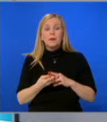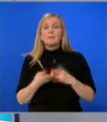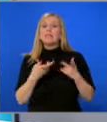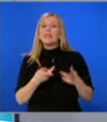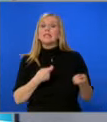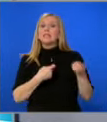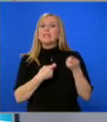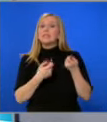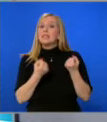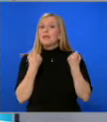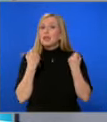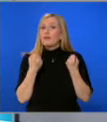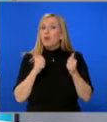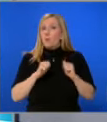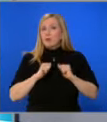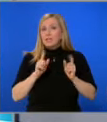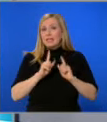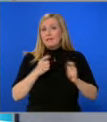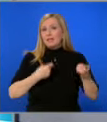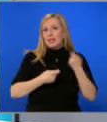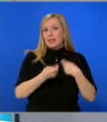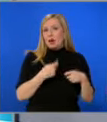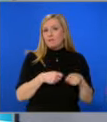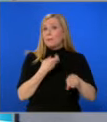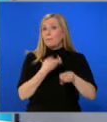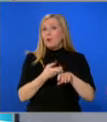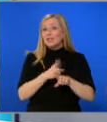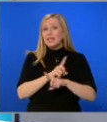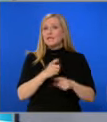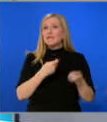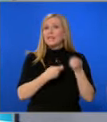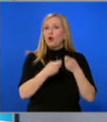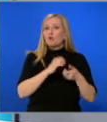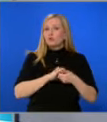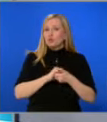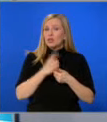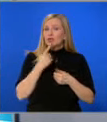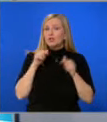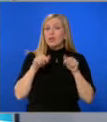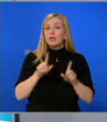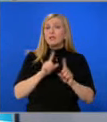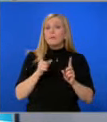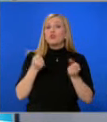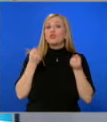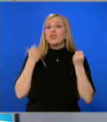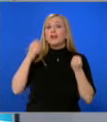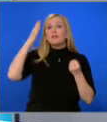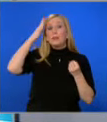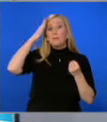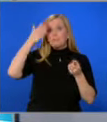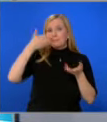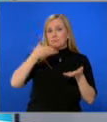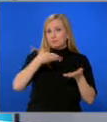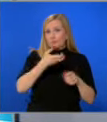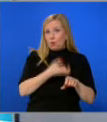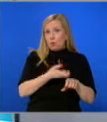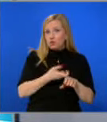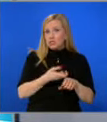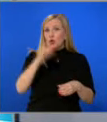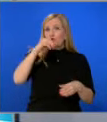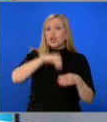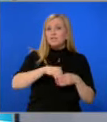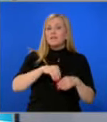търговия. Че болниците не трябва да са търговски дружества. Защото сега не може държавните болници да участват в търгове за лекарства,